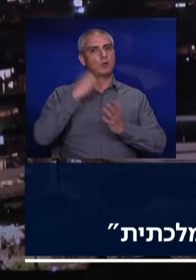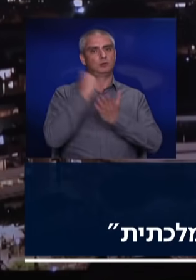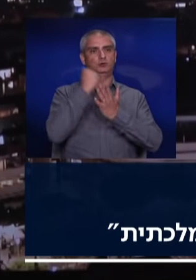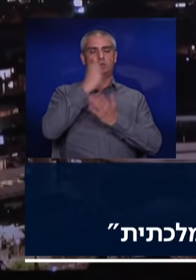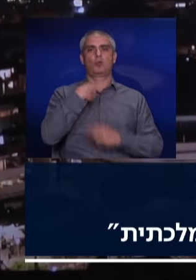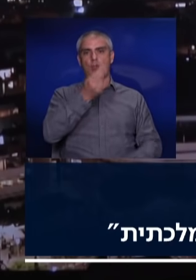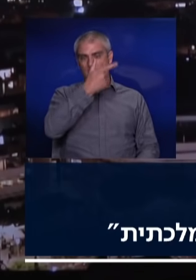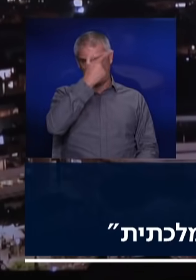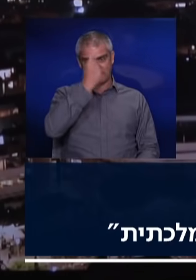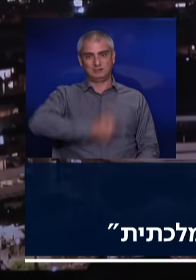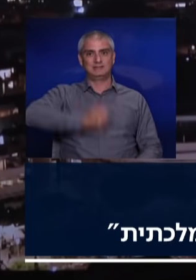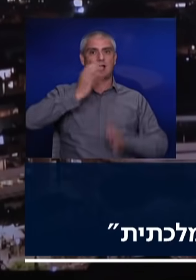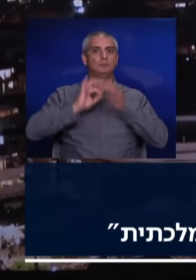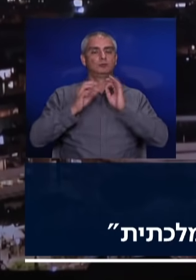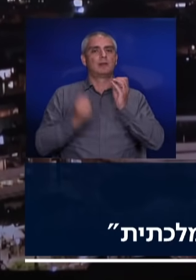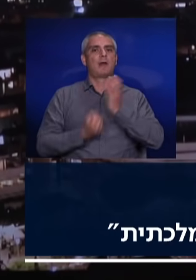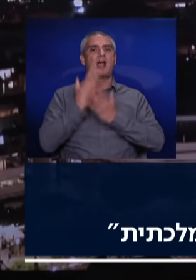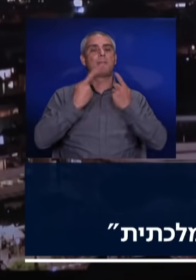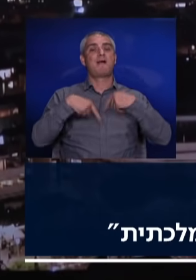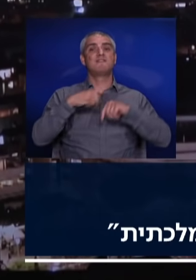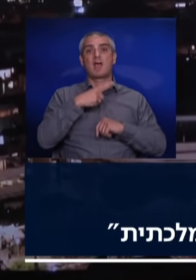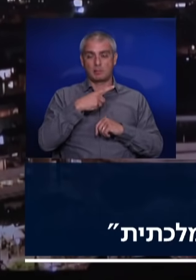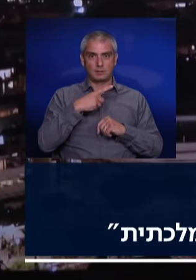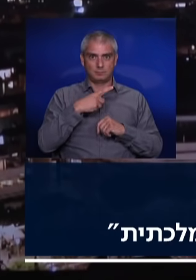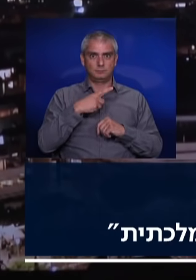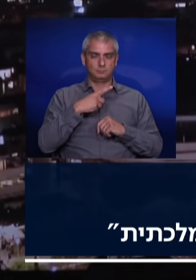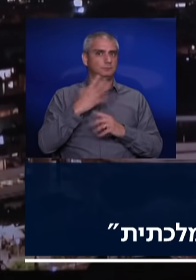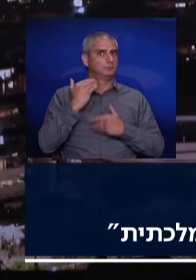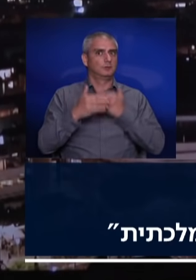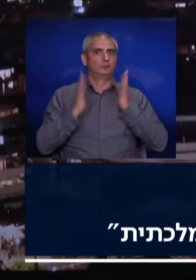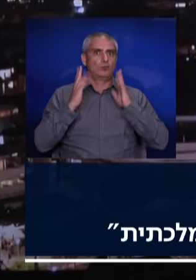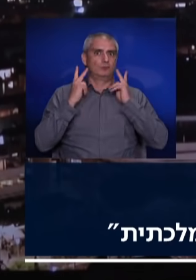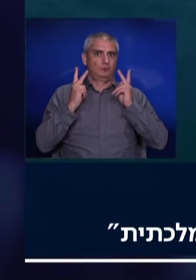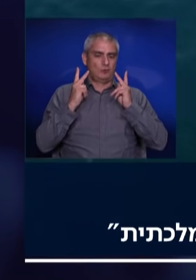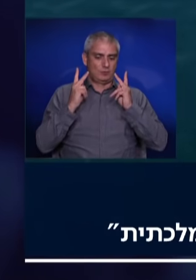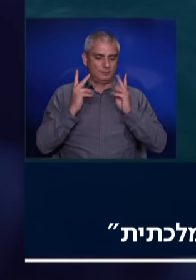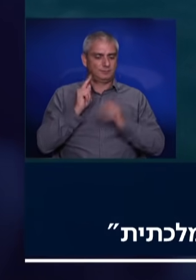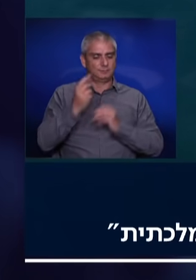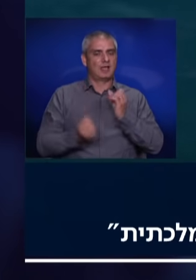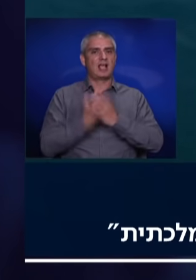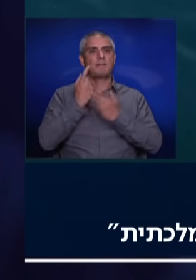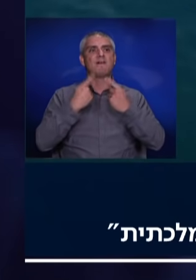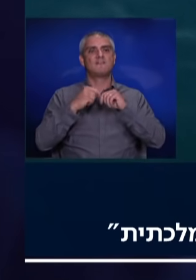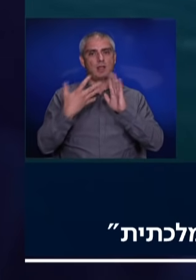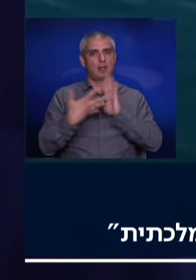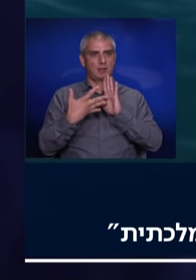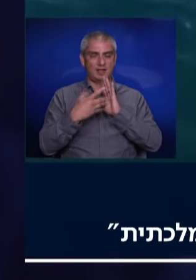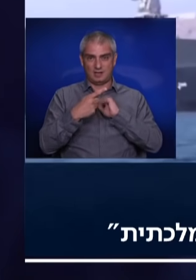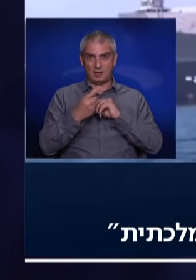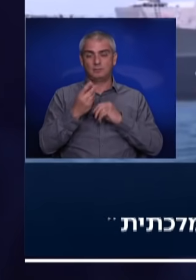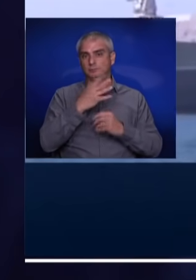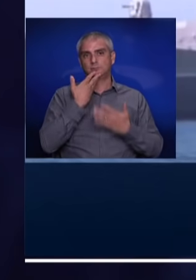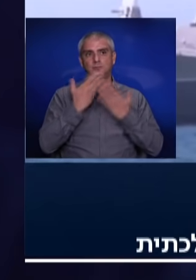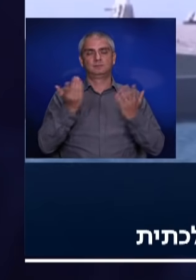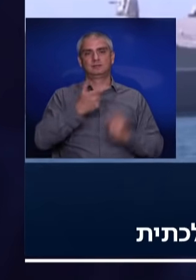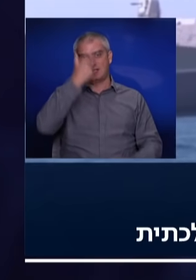גדעון סער, שר המשפטים, להקמת הוועדה, היא התקדמות משמעותית לעבר הקמת ועדה כזאת. עוד חושף